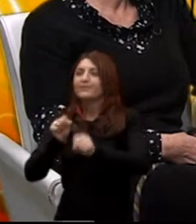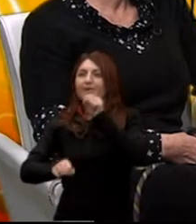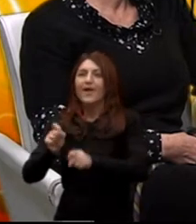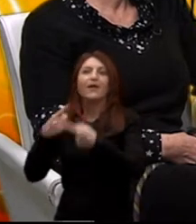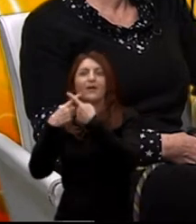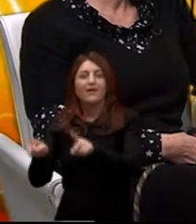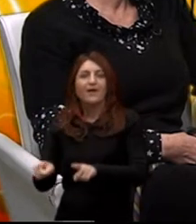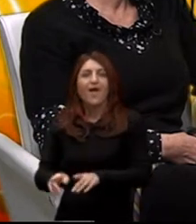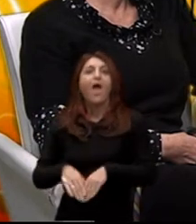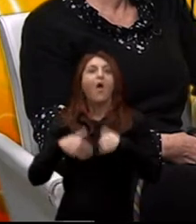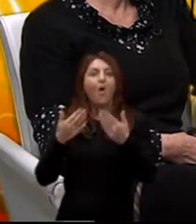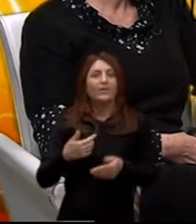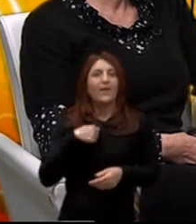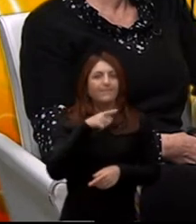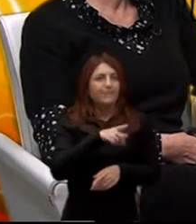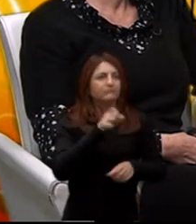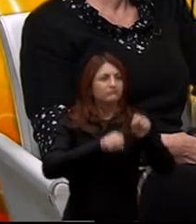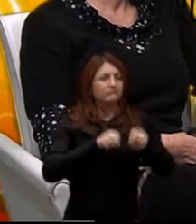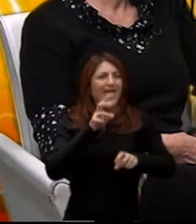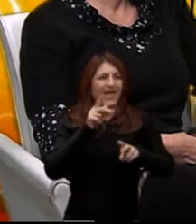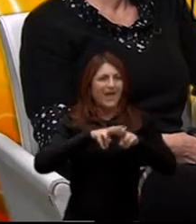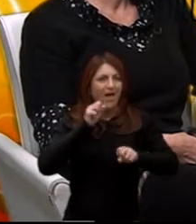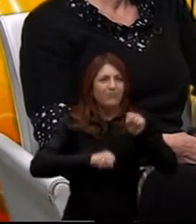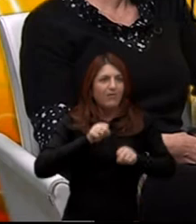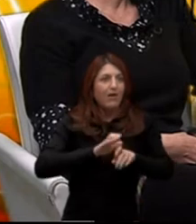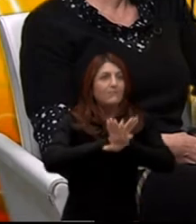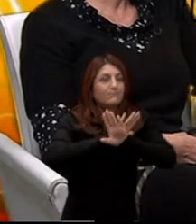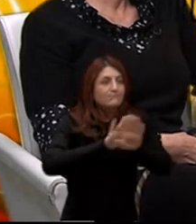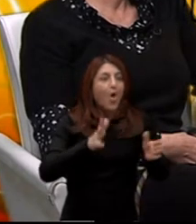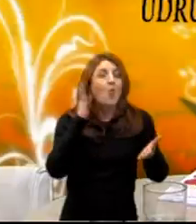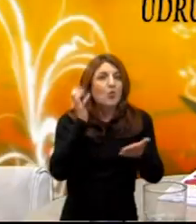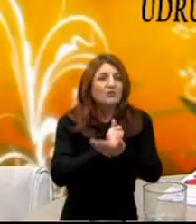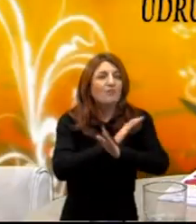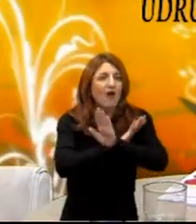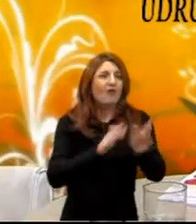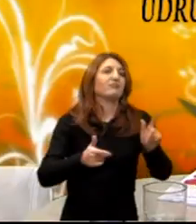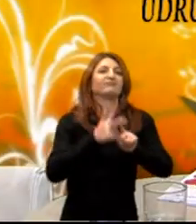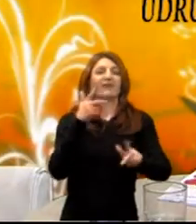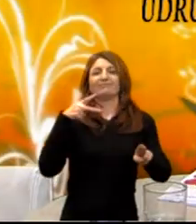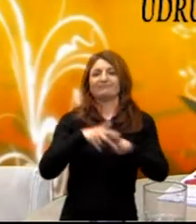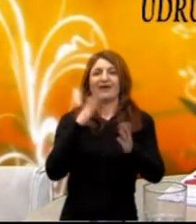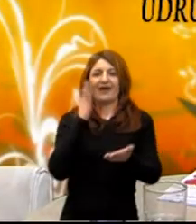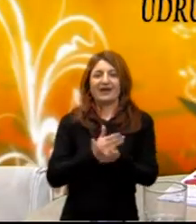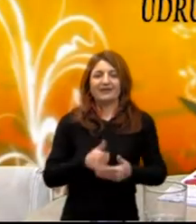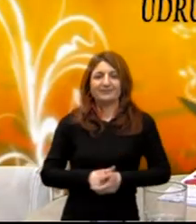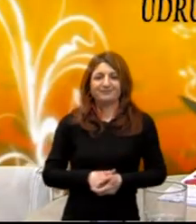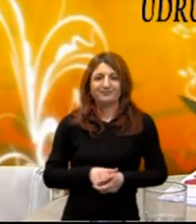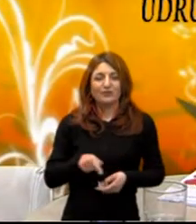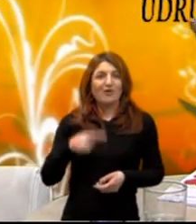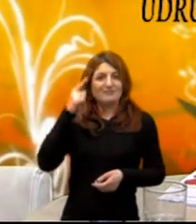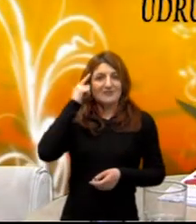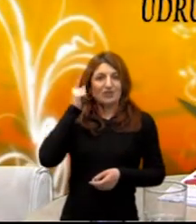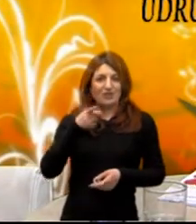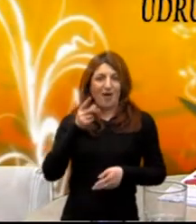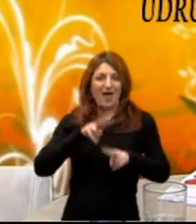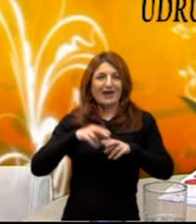mi tu osobu uspješno ne izrehabilitiramo. To je posjeća, što vi kažete, tako usmjerena na čovjeku, korisniku,